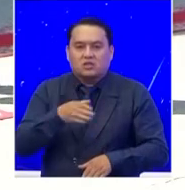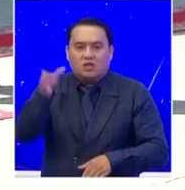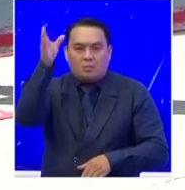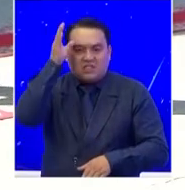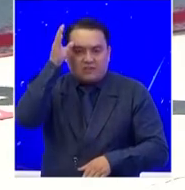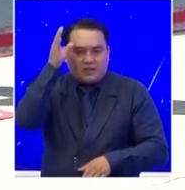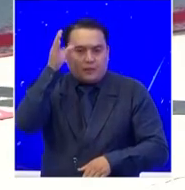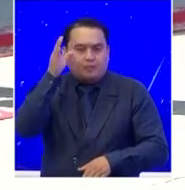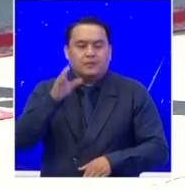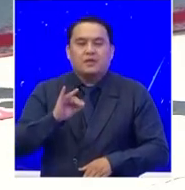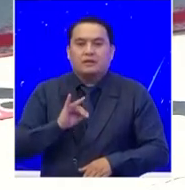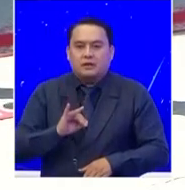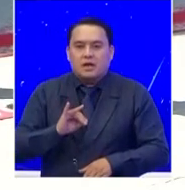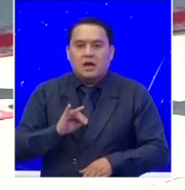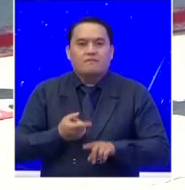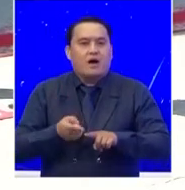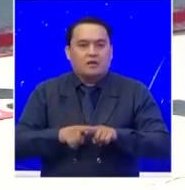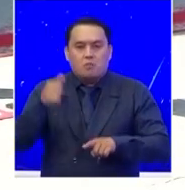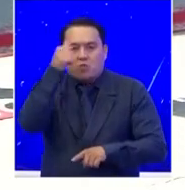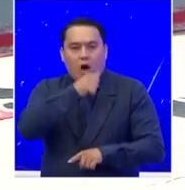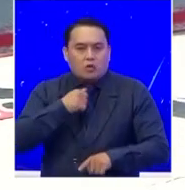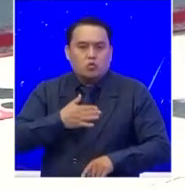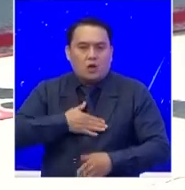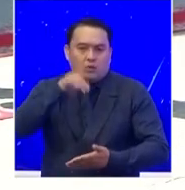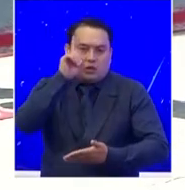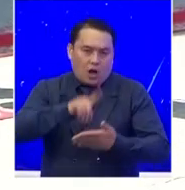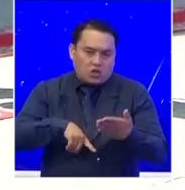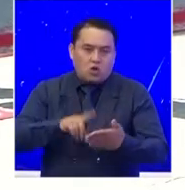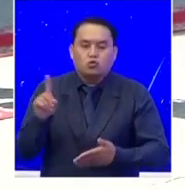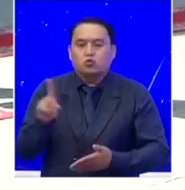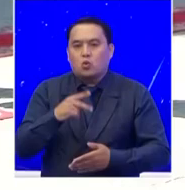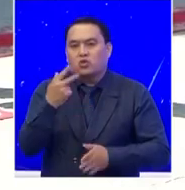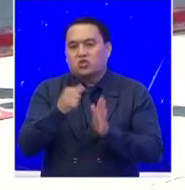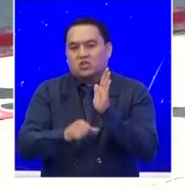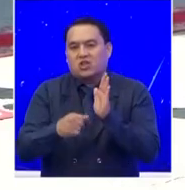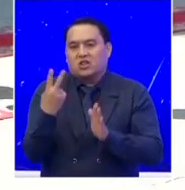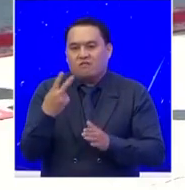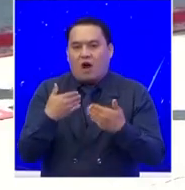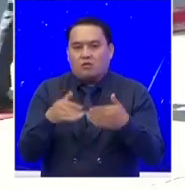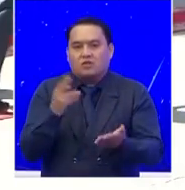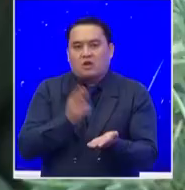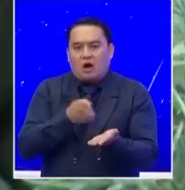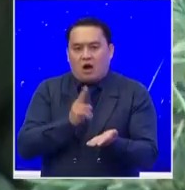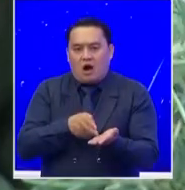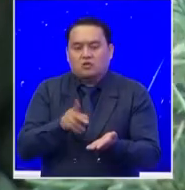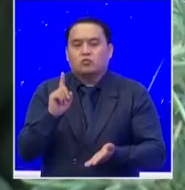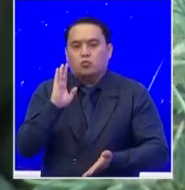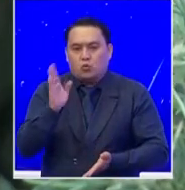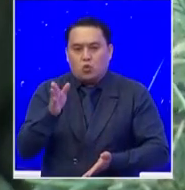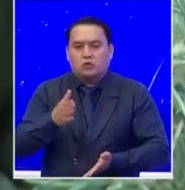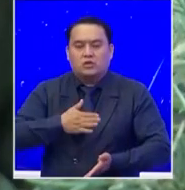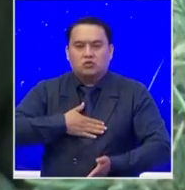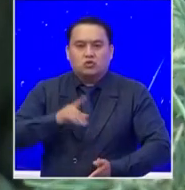знаний. И в этом году, я надеюсь, 62 выпускника подтвердят. И мы